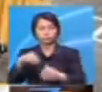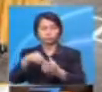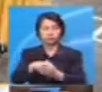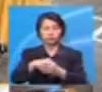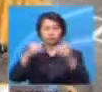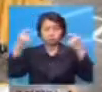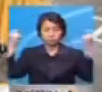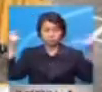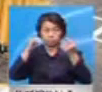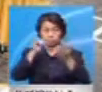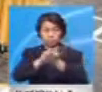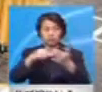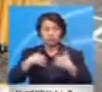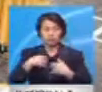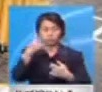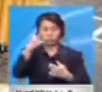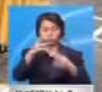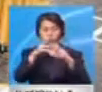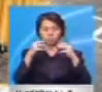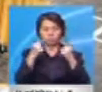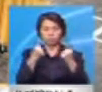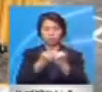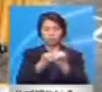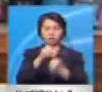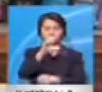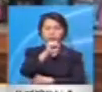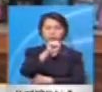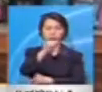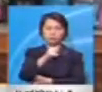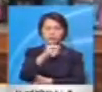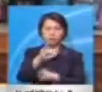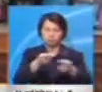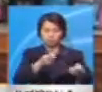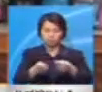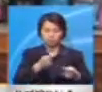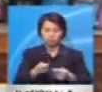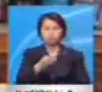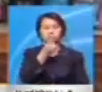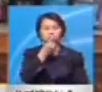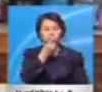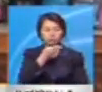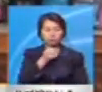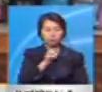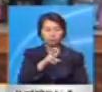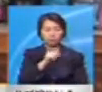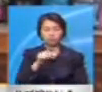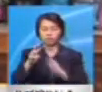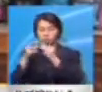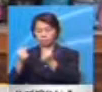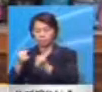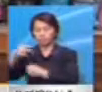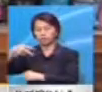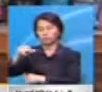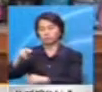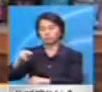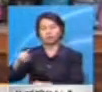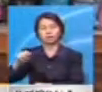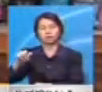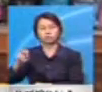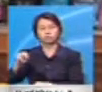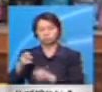karnival ini turut berlangsung dua bengkel iaitu sajak yang dikendalikan Datin Hariani serta bengkel pantun dan syair